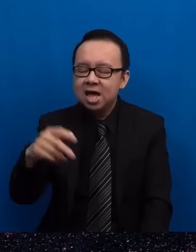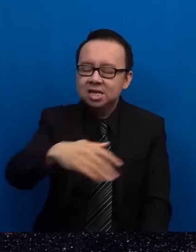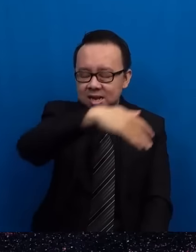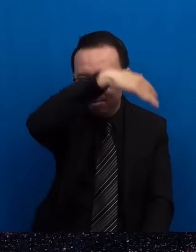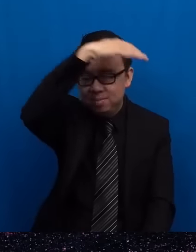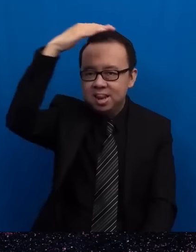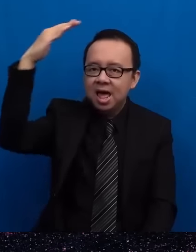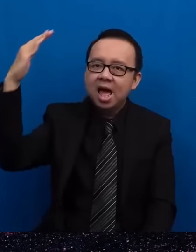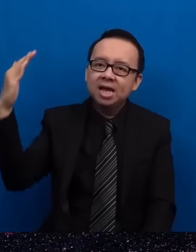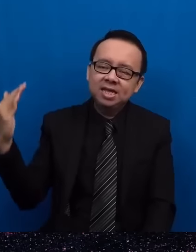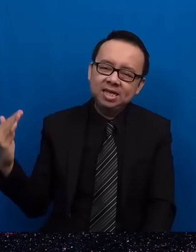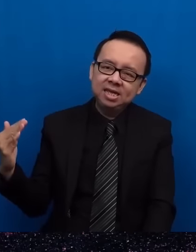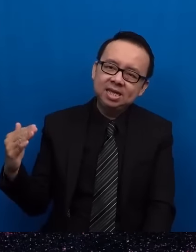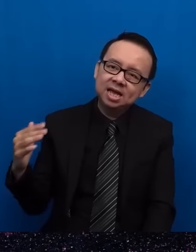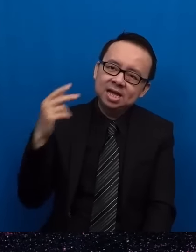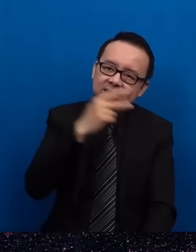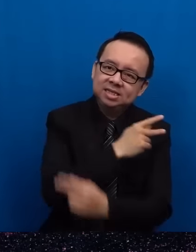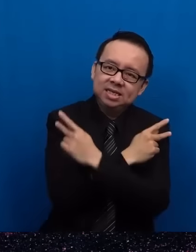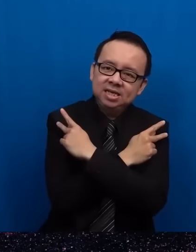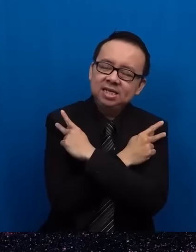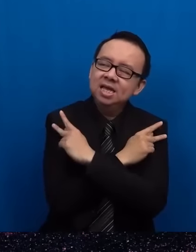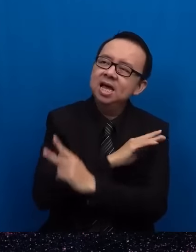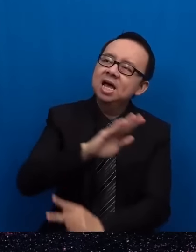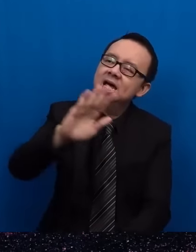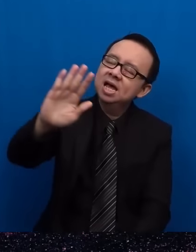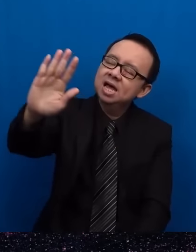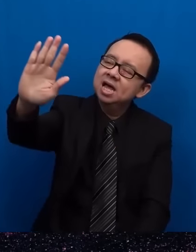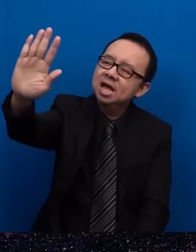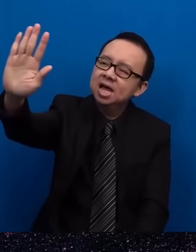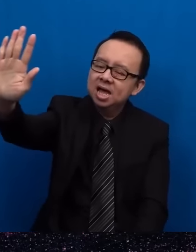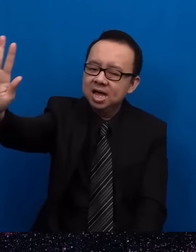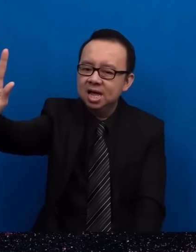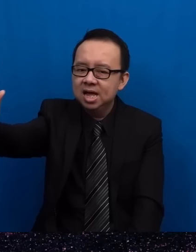kulihat pelangi kasih-Nya.